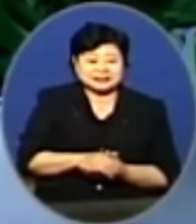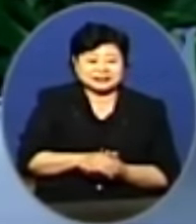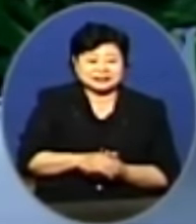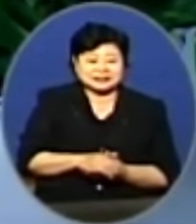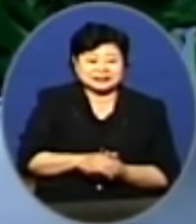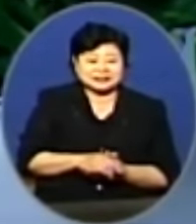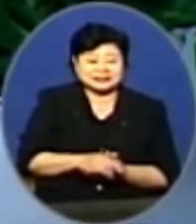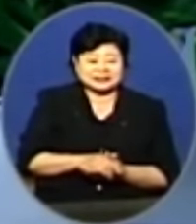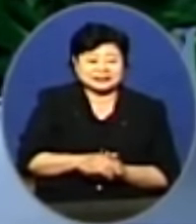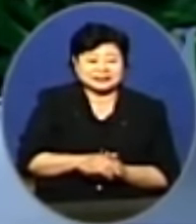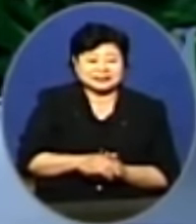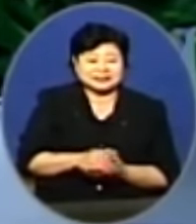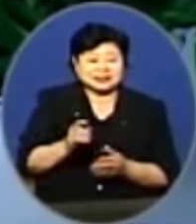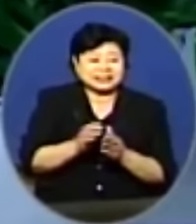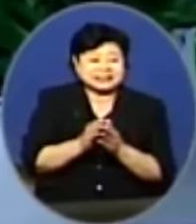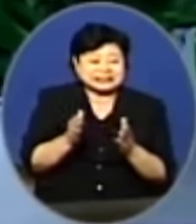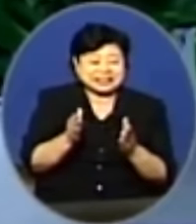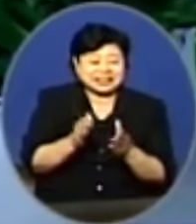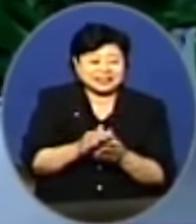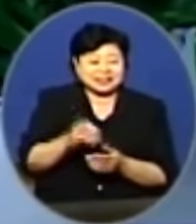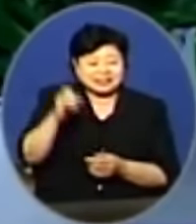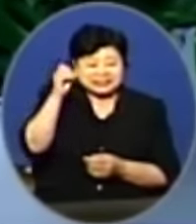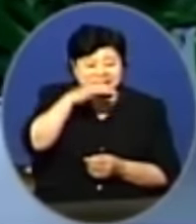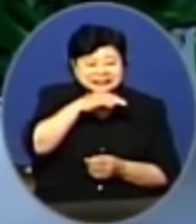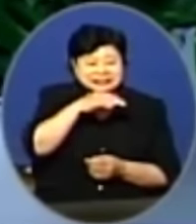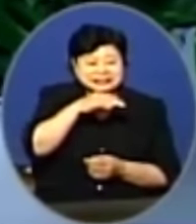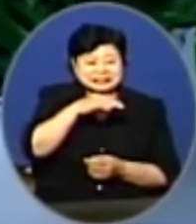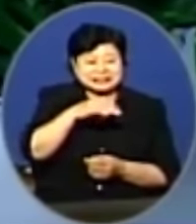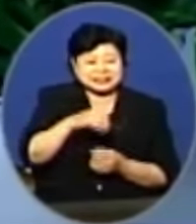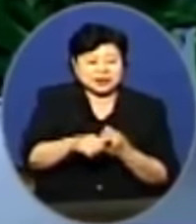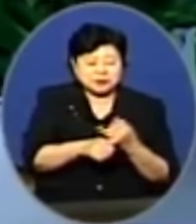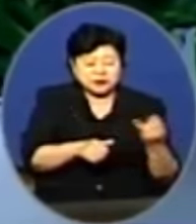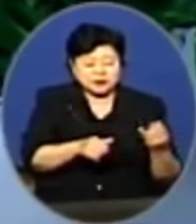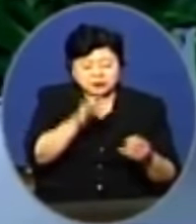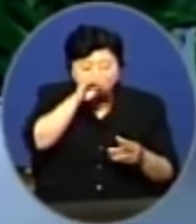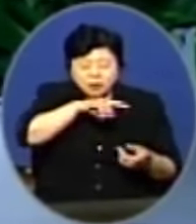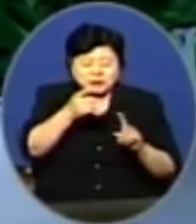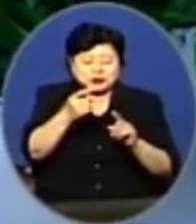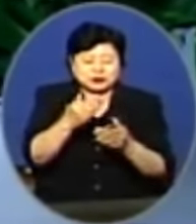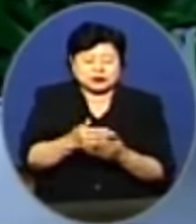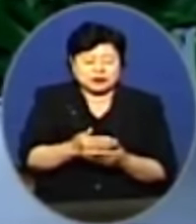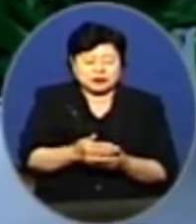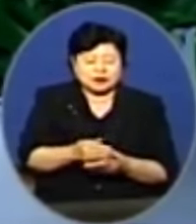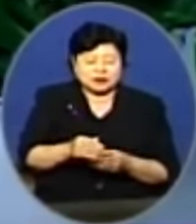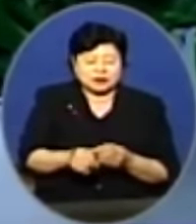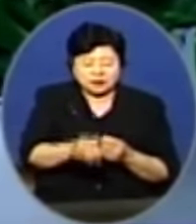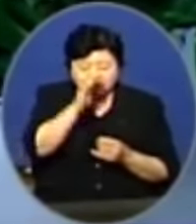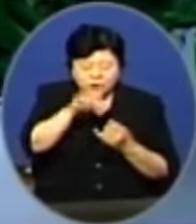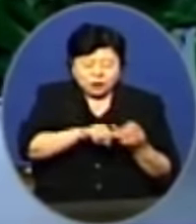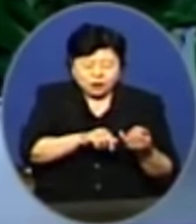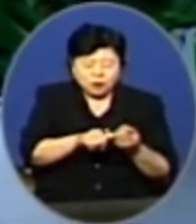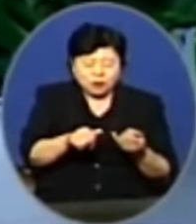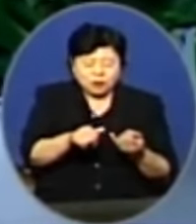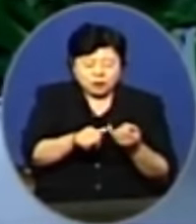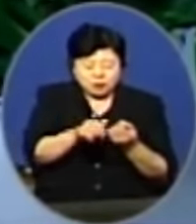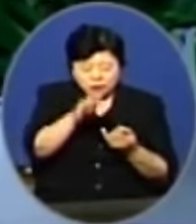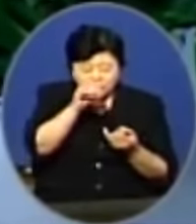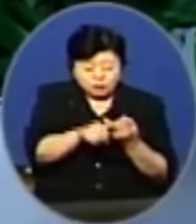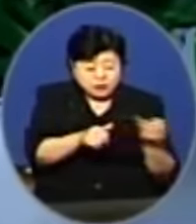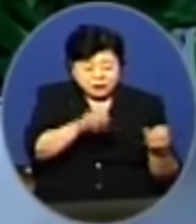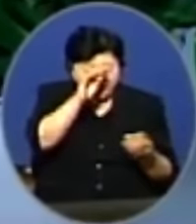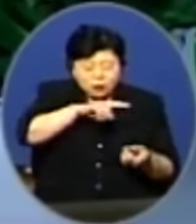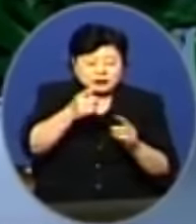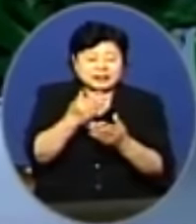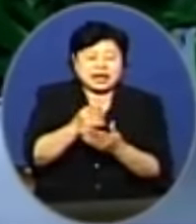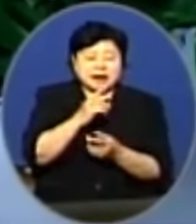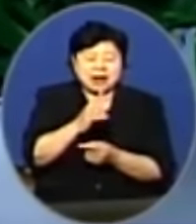알 수가 있어야지. 그냥 내 집사람 고쳐주시옵소서, 내 집사람 고쳐주시옵소서 그 말만 하라 그래.